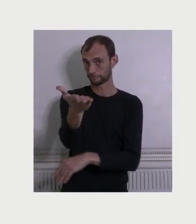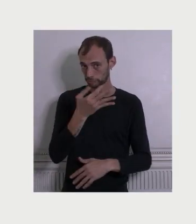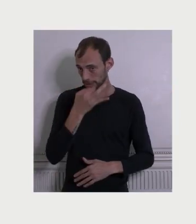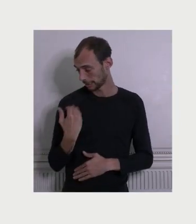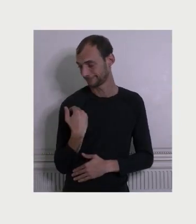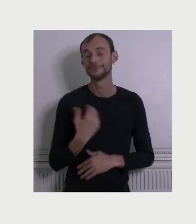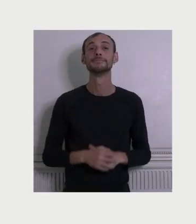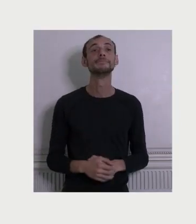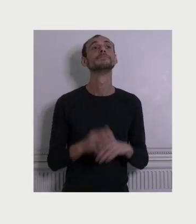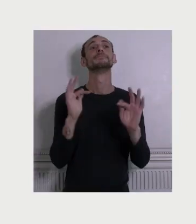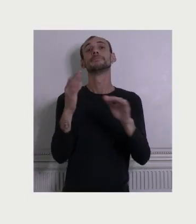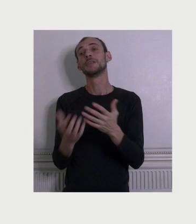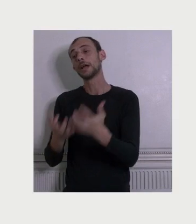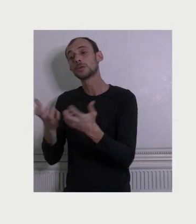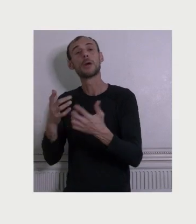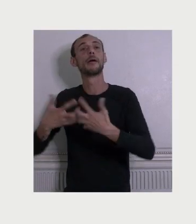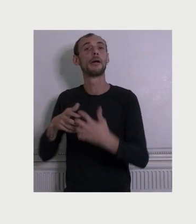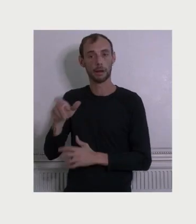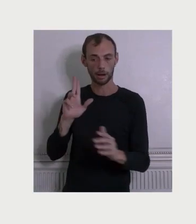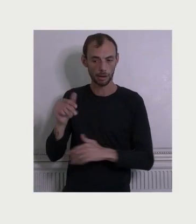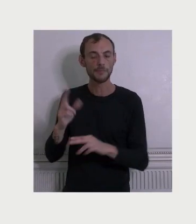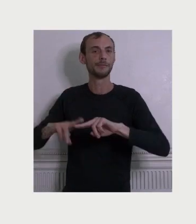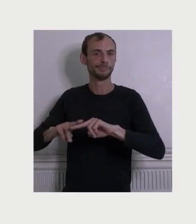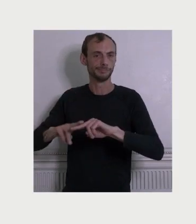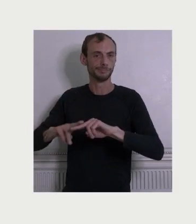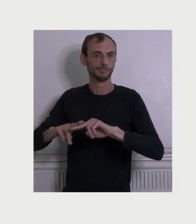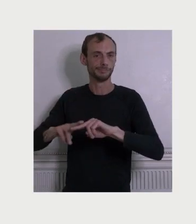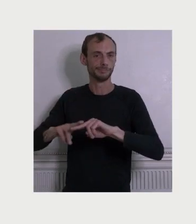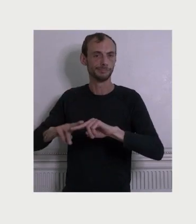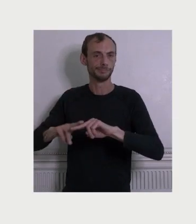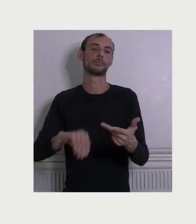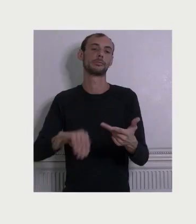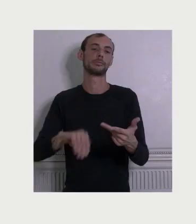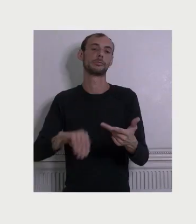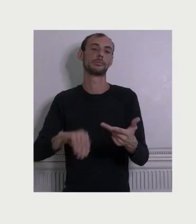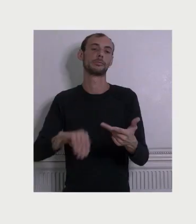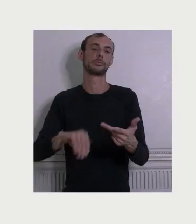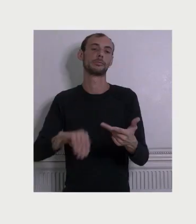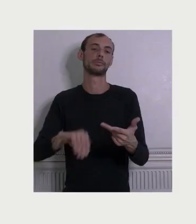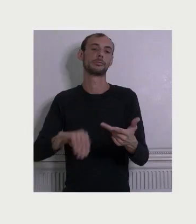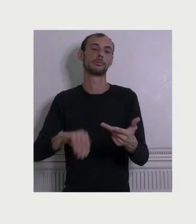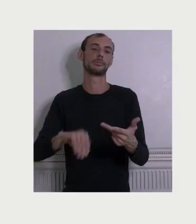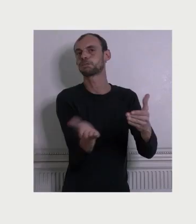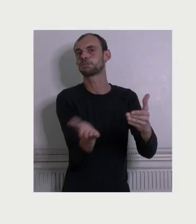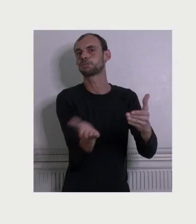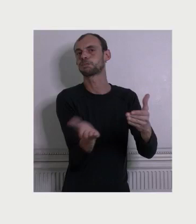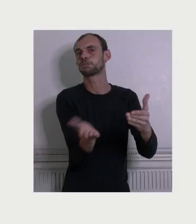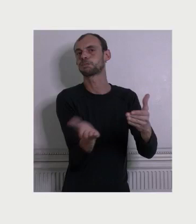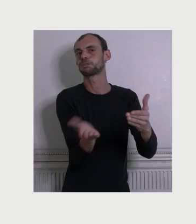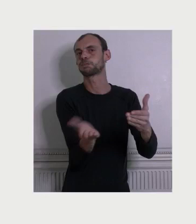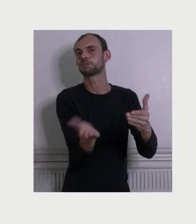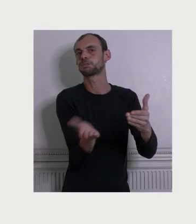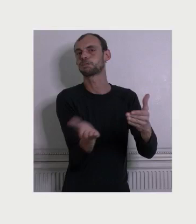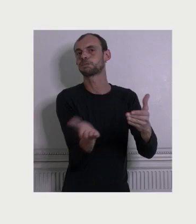falloir incontestablement accélérer. Et donc pour l'accélérer, évidemment, trouver des marges de manœuvre budgétaires supplémentaires.